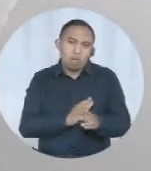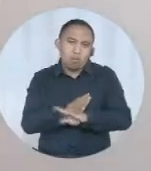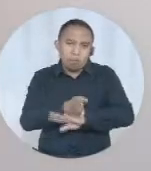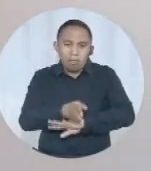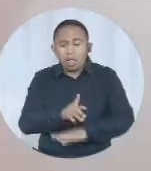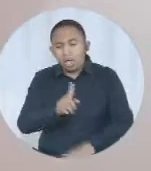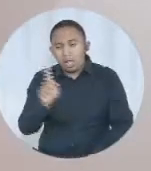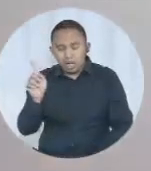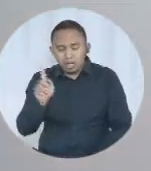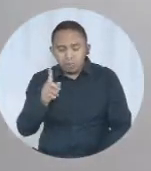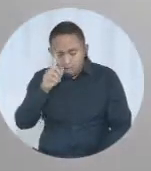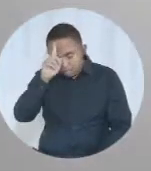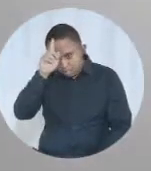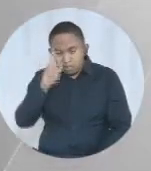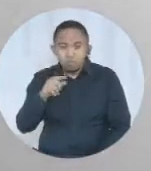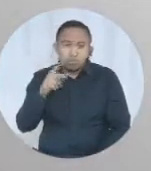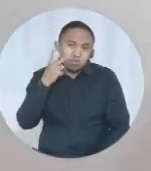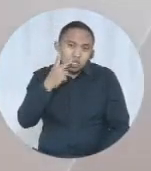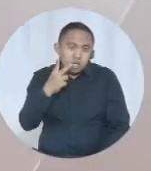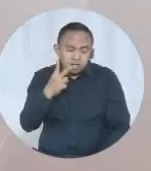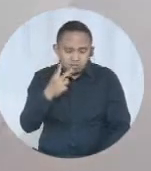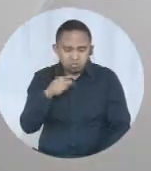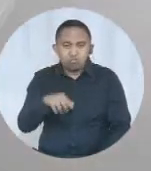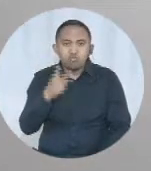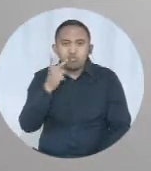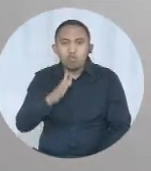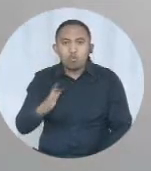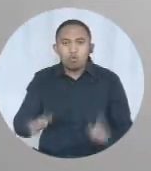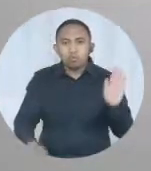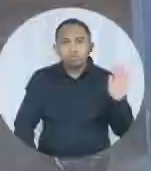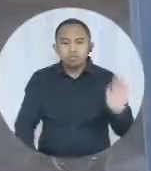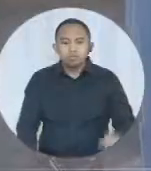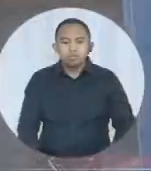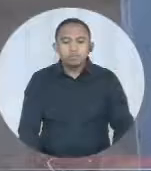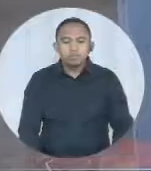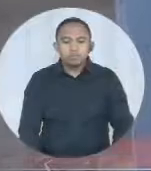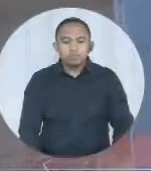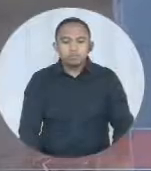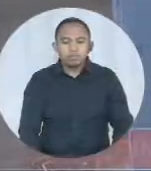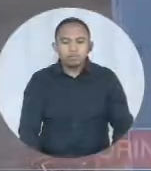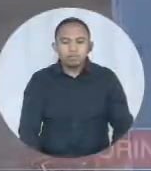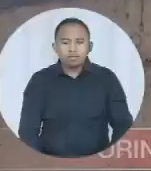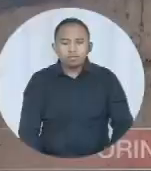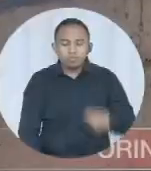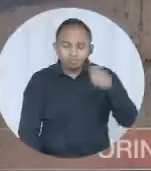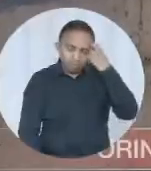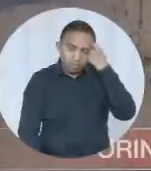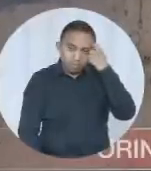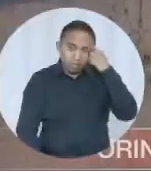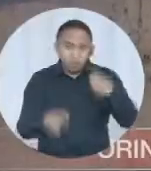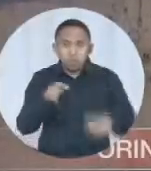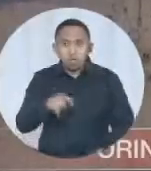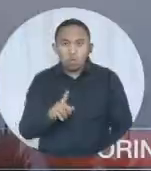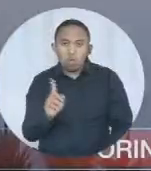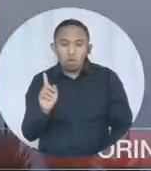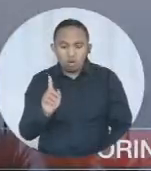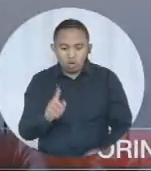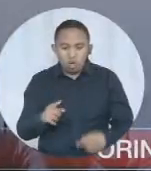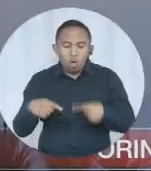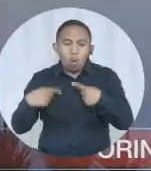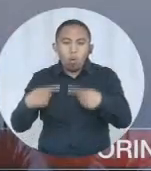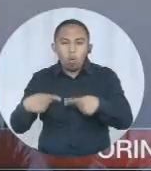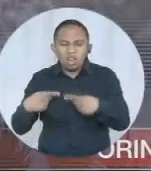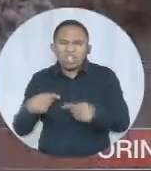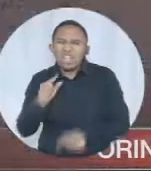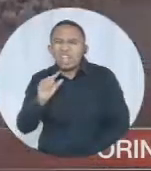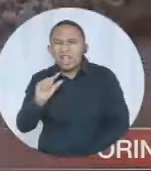Edgar Razafindrava raha ny vaovao nampitany Sianiena Romeldine. Efa miroso amin'ny andrana famokarana amin'izao ity orinasa